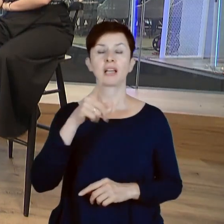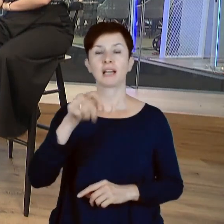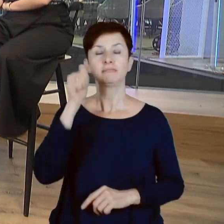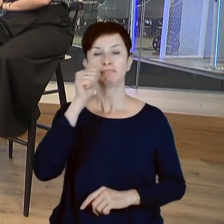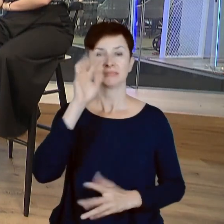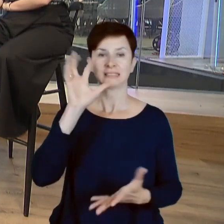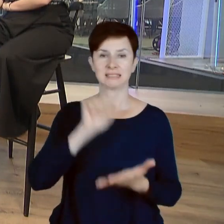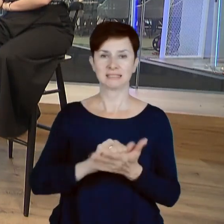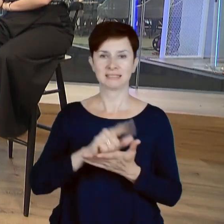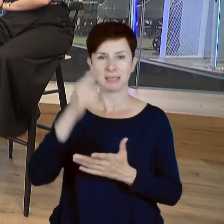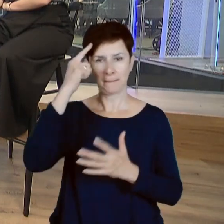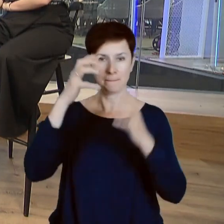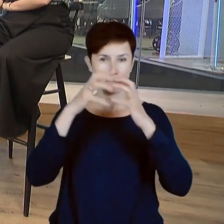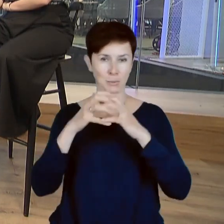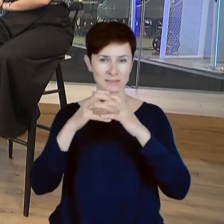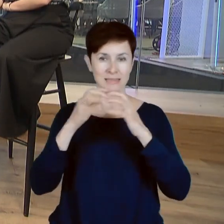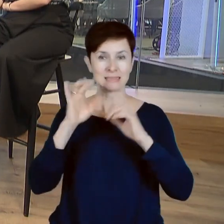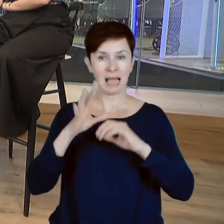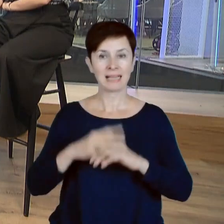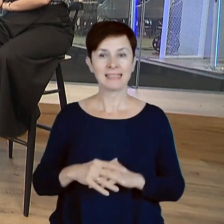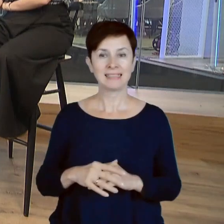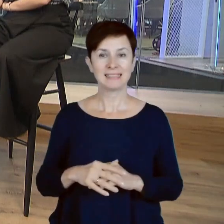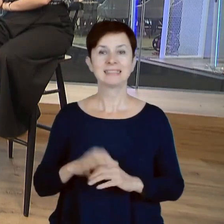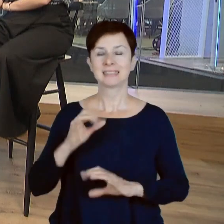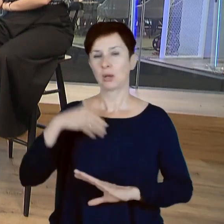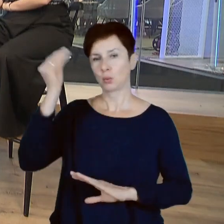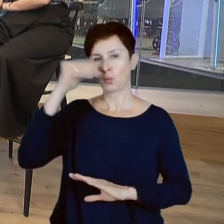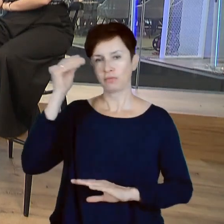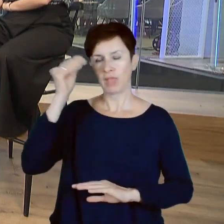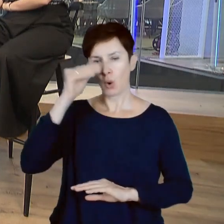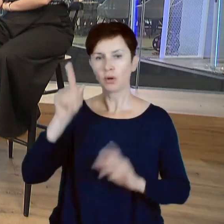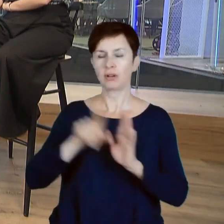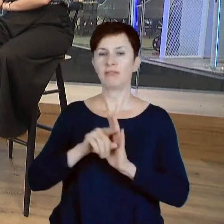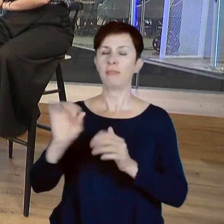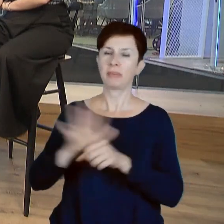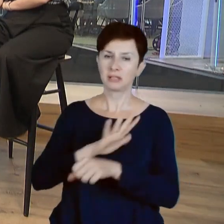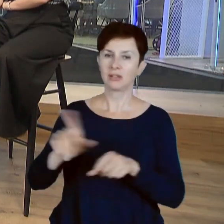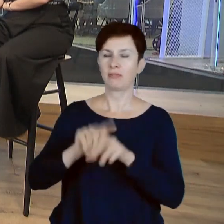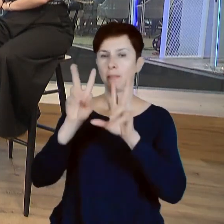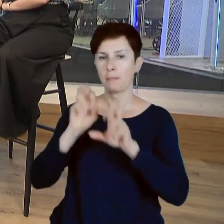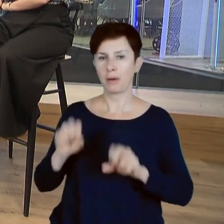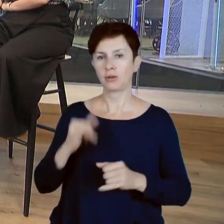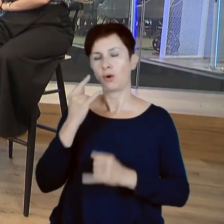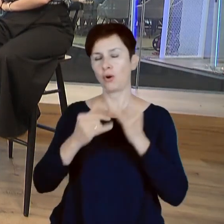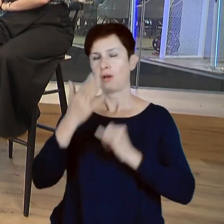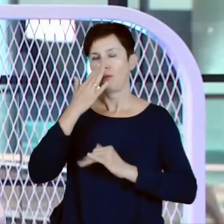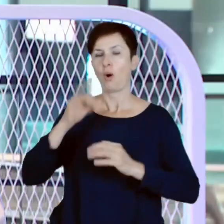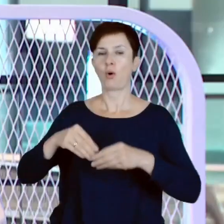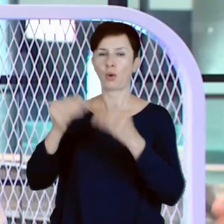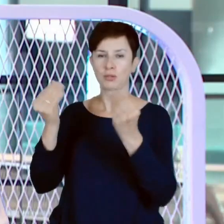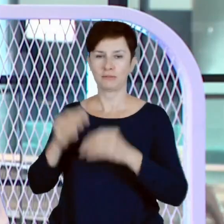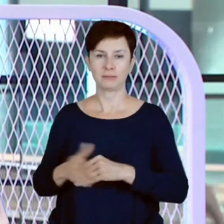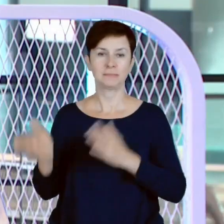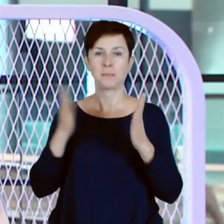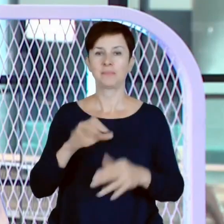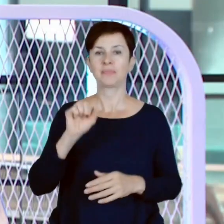mózgiem? Neuronauką, głównie w biznesie, ale również badawczo pod względem rozwojowym. Alek, powiedz. A